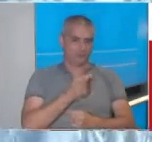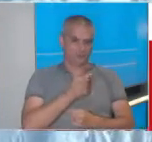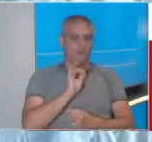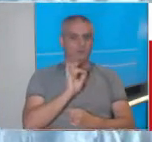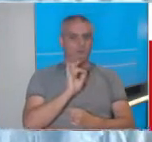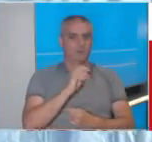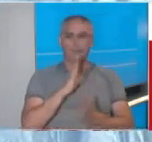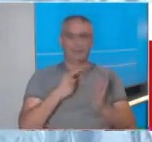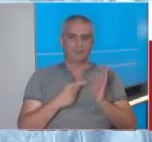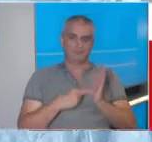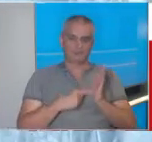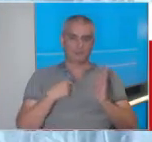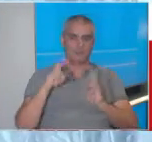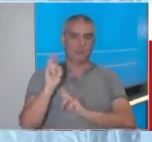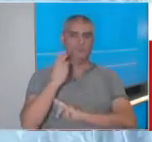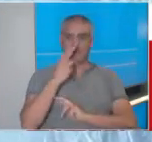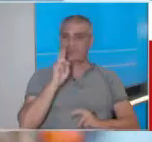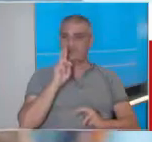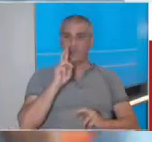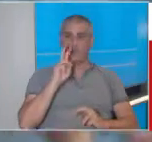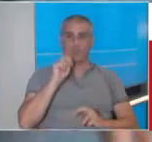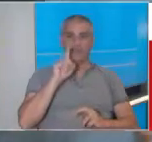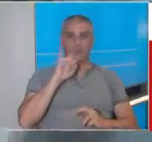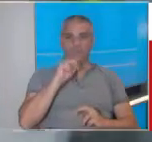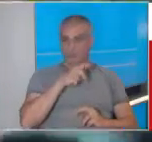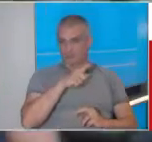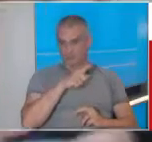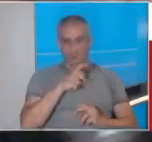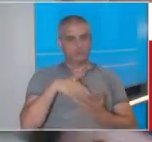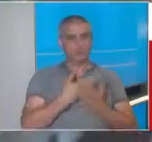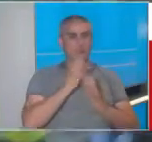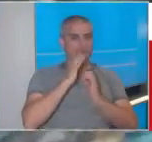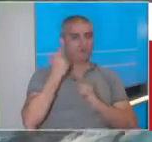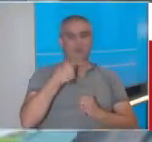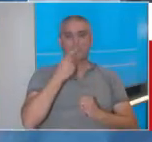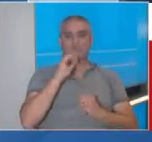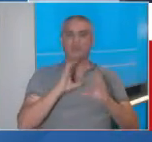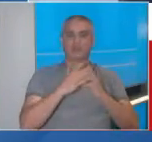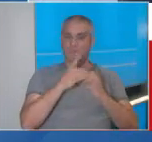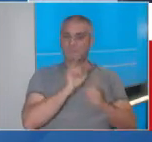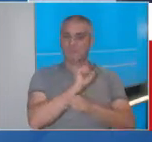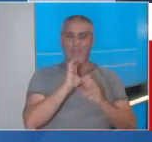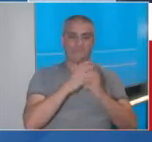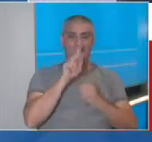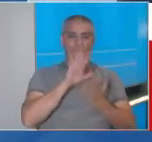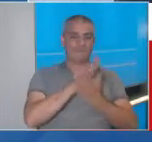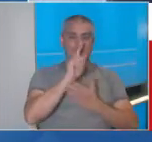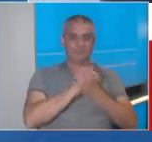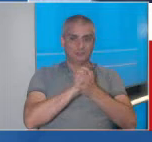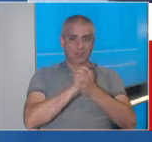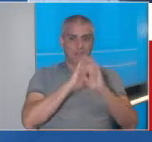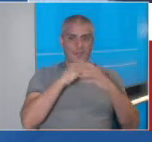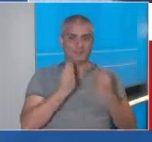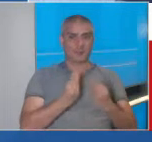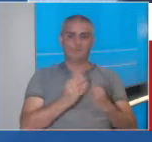כדי לעמוד על הסיבות, הזמנו את רועי נוימן, יועץ תקשורת, ומי שהיה דובר המחאה החברתית של שנת 2011. שלום, ערב טוב